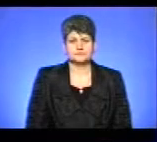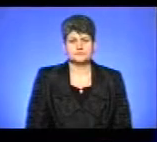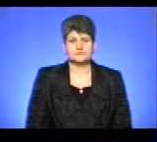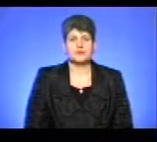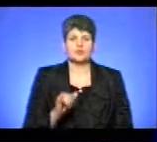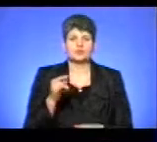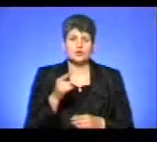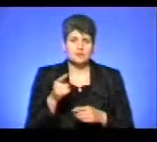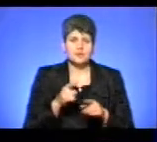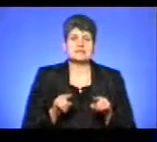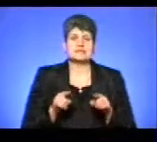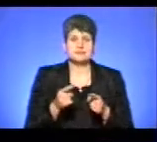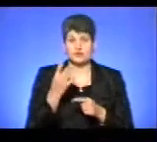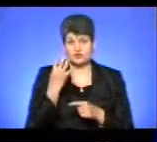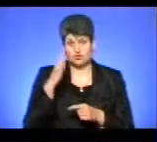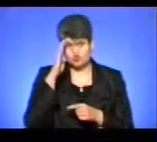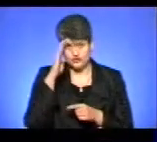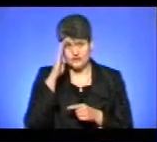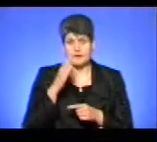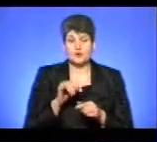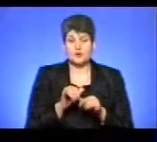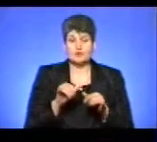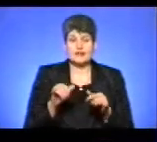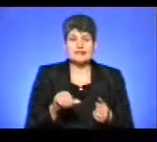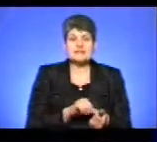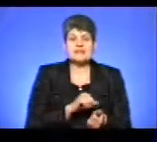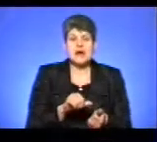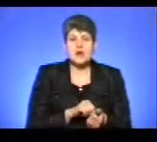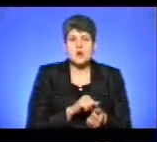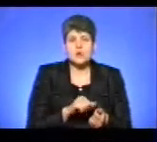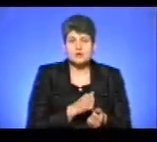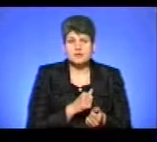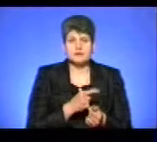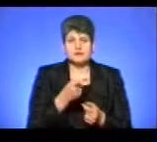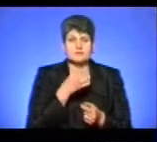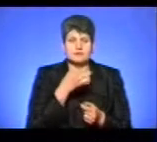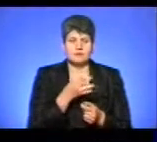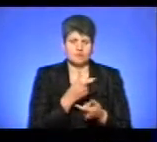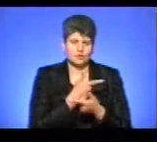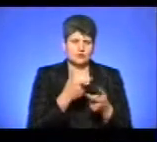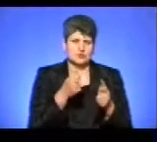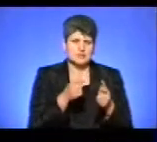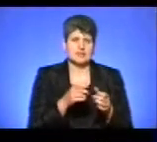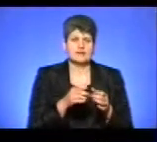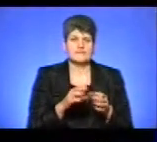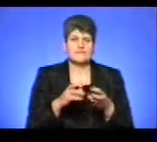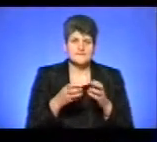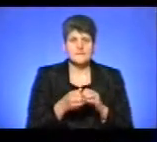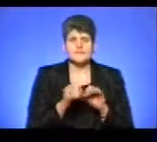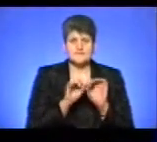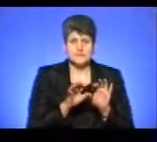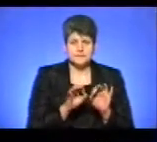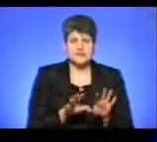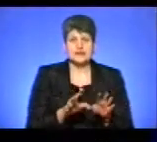У Тернополі затримали 4 чоловіків, які розповсюджували наркотики. Правоохоронці оголосили їм звинувачення і обрали міру запобіжного заходу у